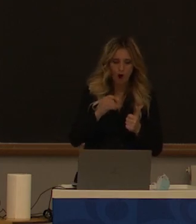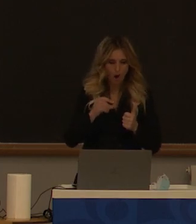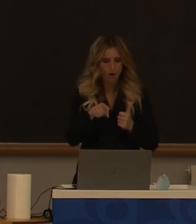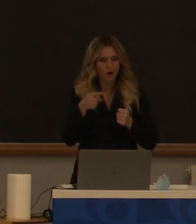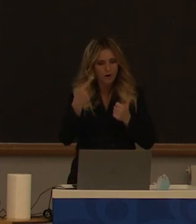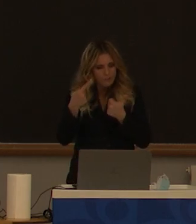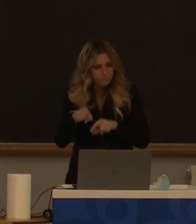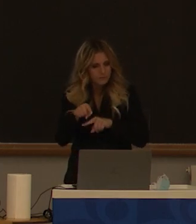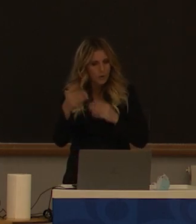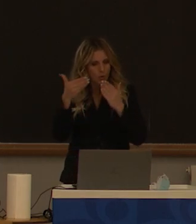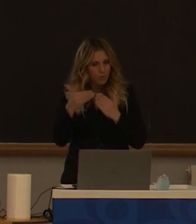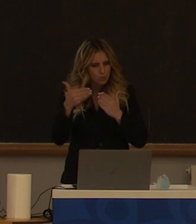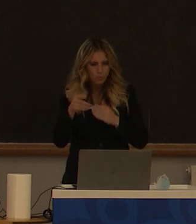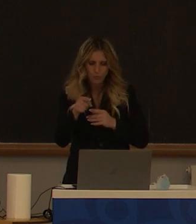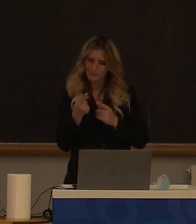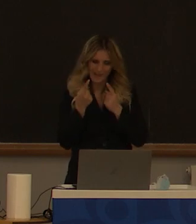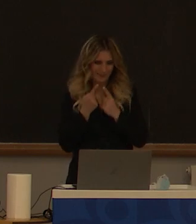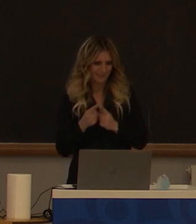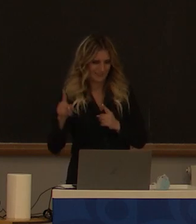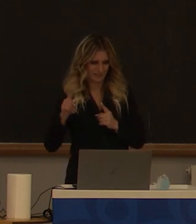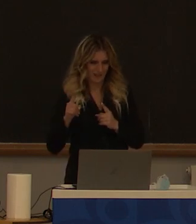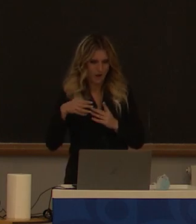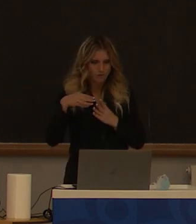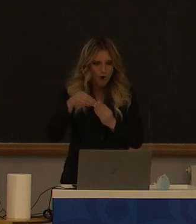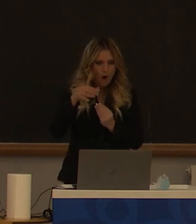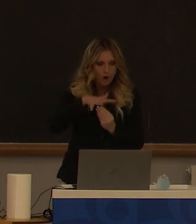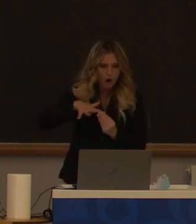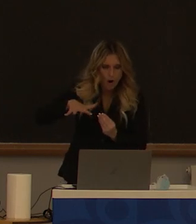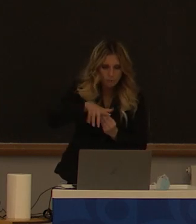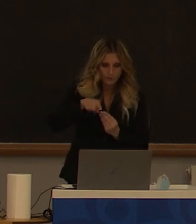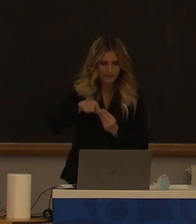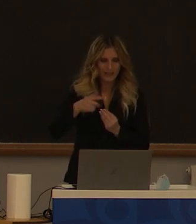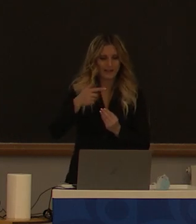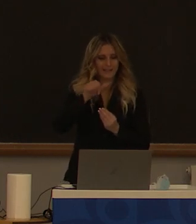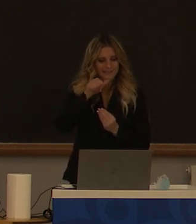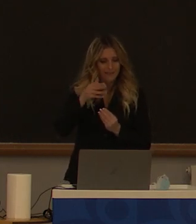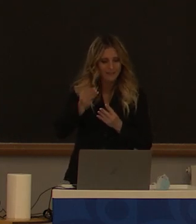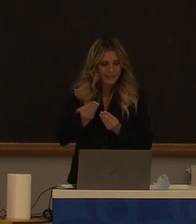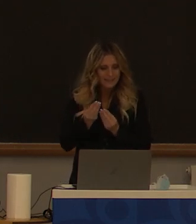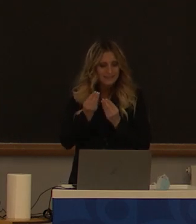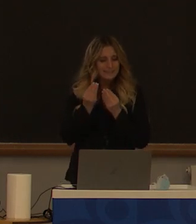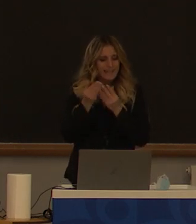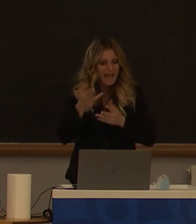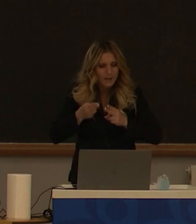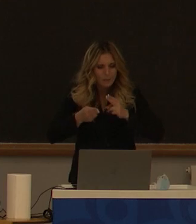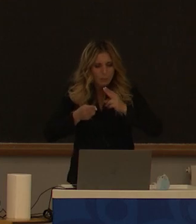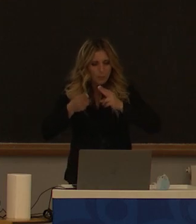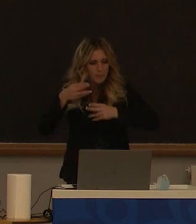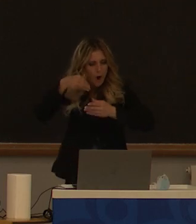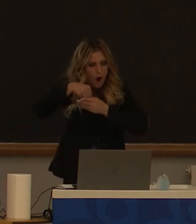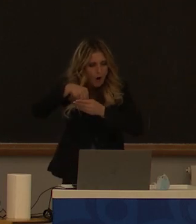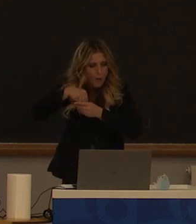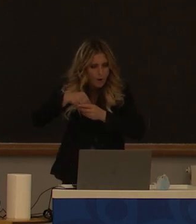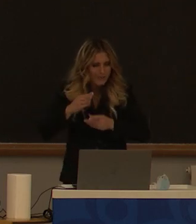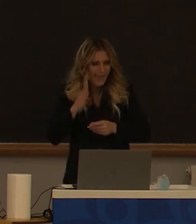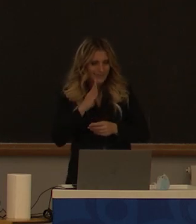l'ambiente su una scala diversa, che è la scala di comunità, mettendo in risalto, diciamo, quelle che sono le interazioni tra le componenti